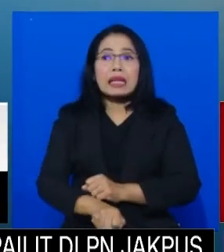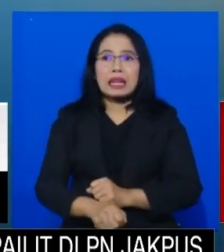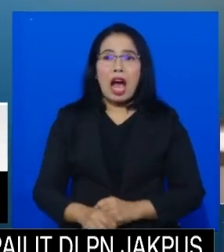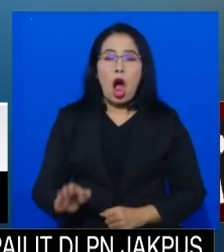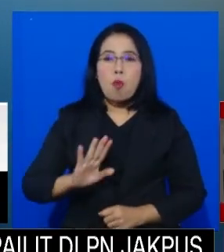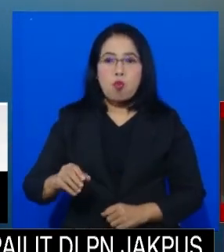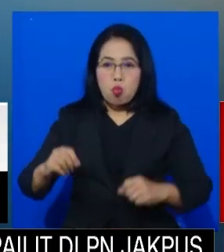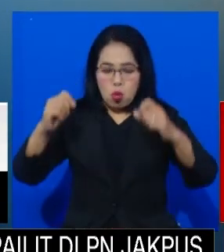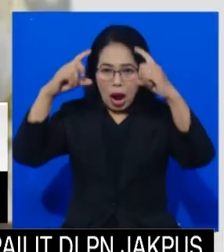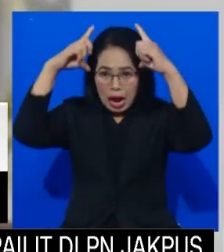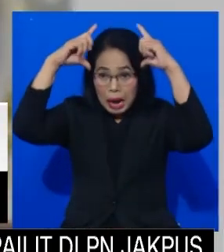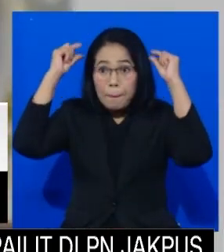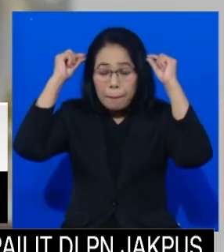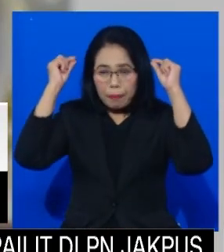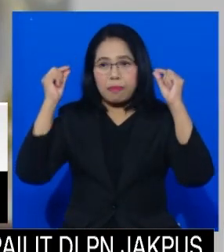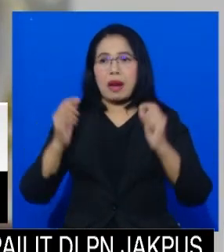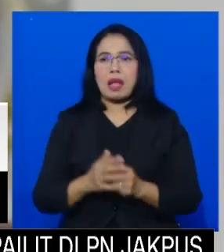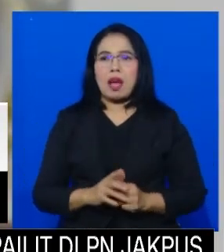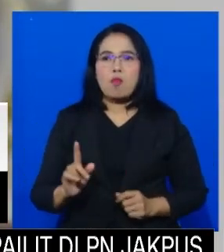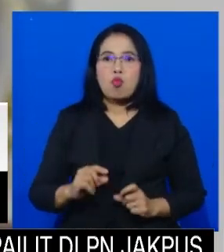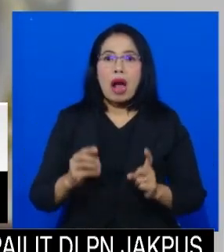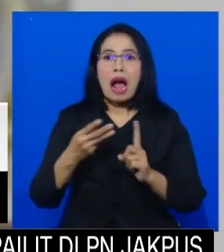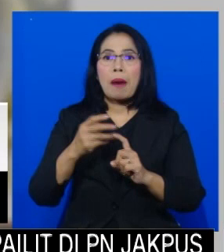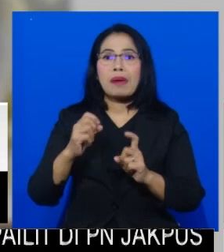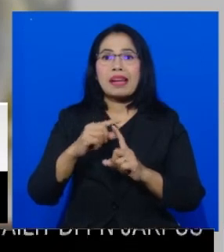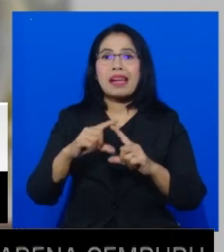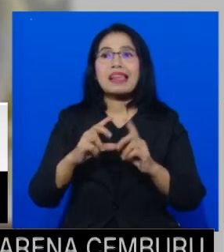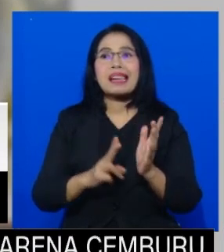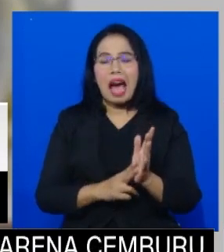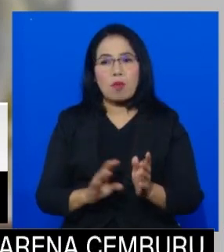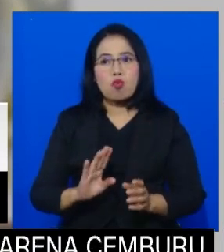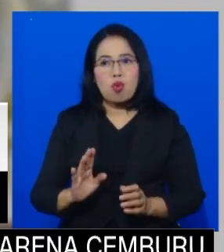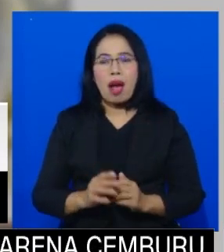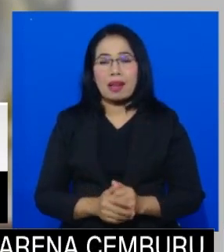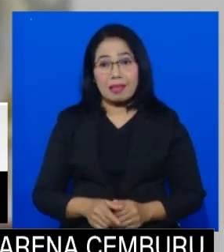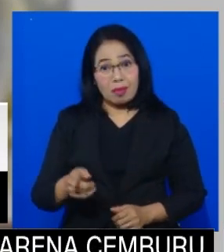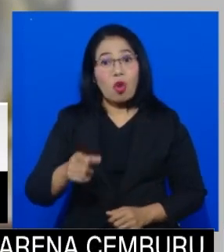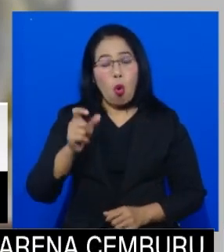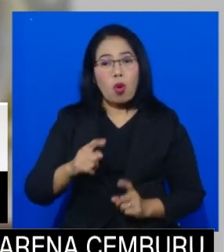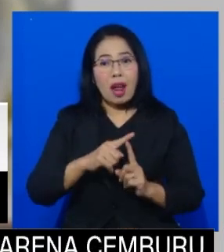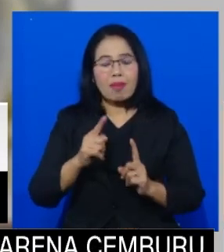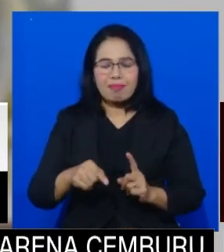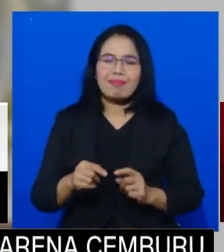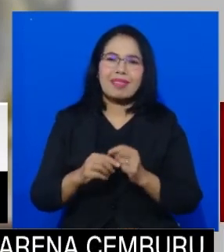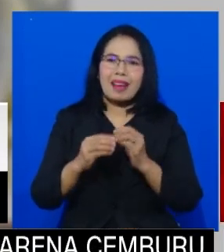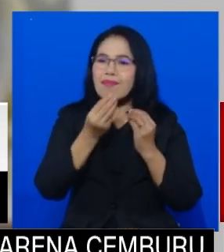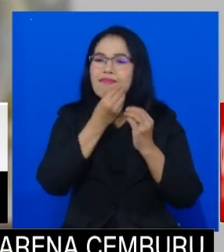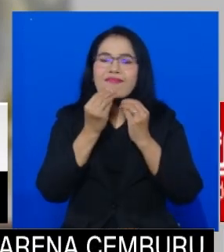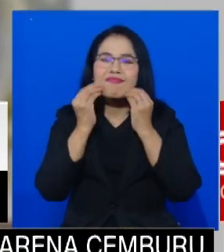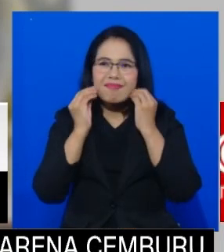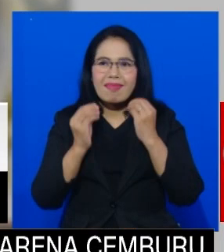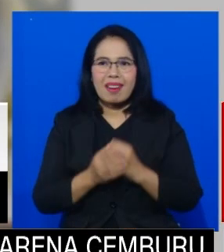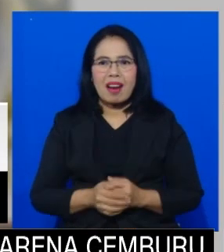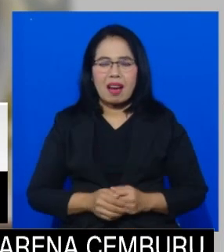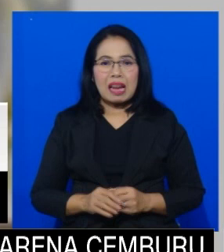tenaga kesehatan, sosok penyelamat itu ternyata seorang MUA atau penata rias. Meski tanpa memiliki latar belakang